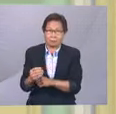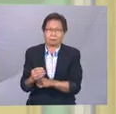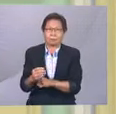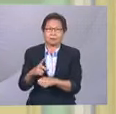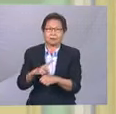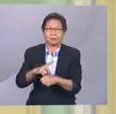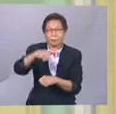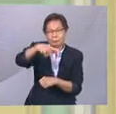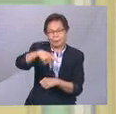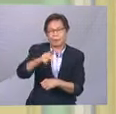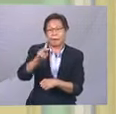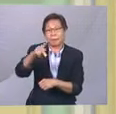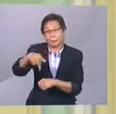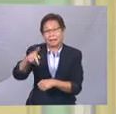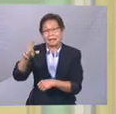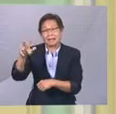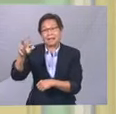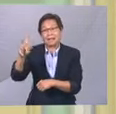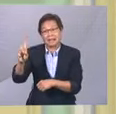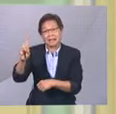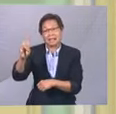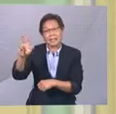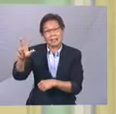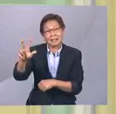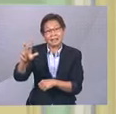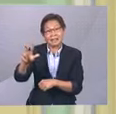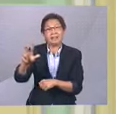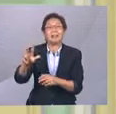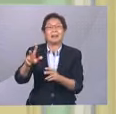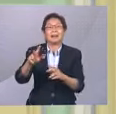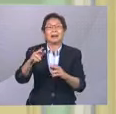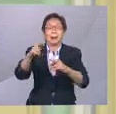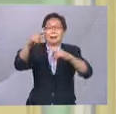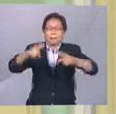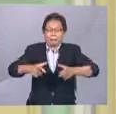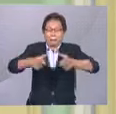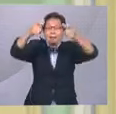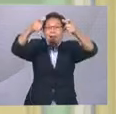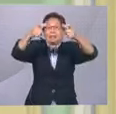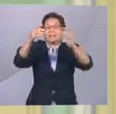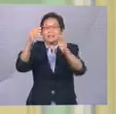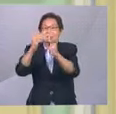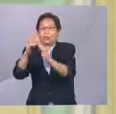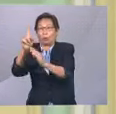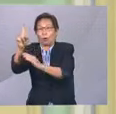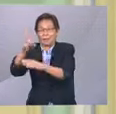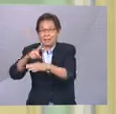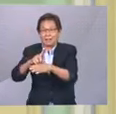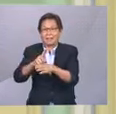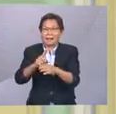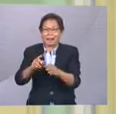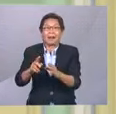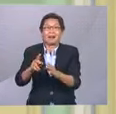Hai dipipi di ketiga yaitu yang melibatkan menara citicon dijalanmu cabula